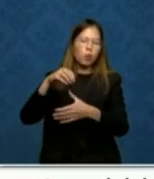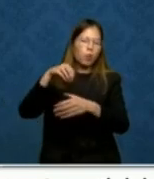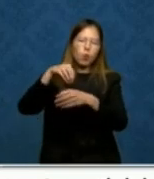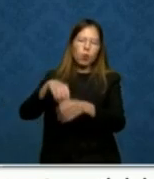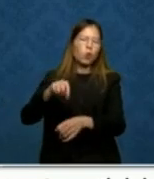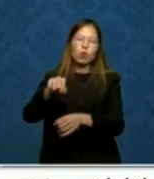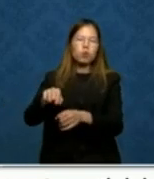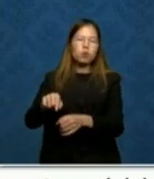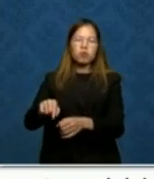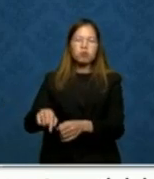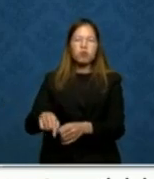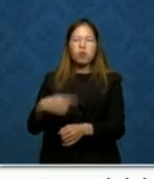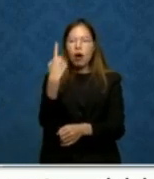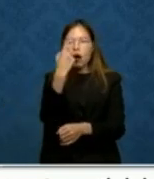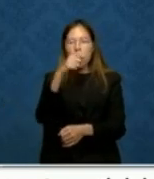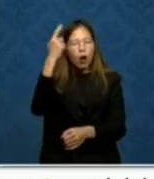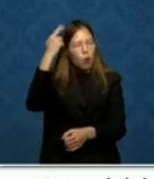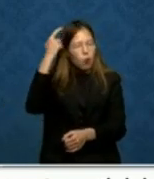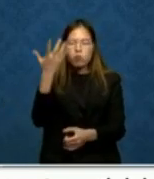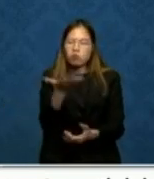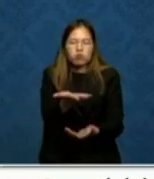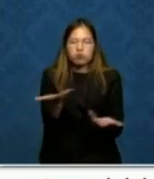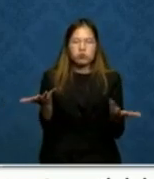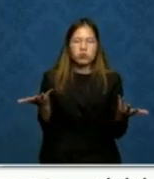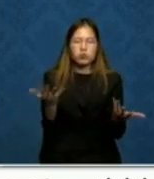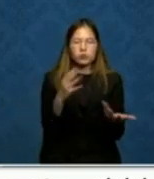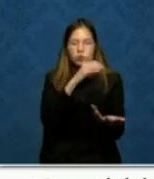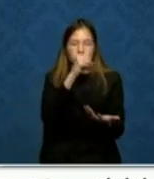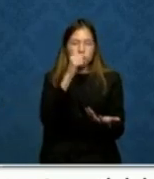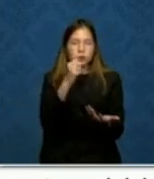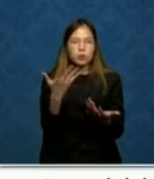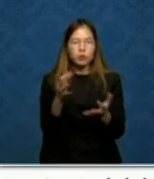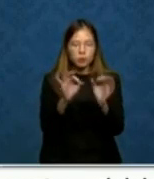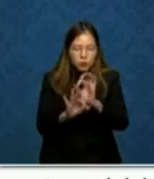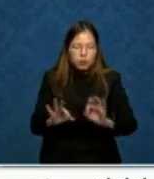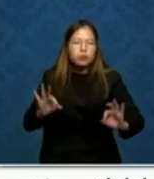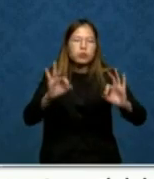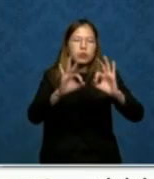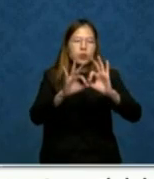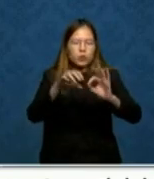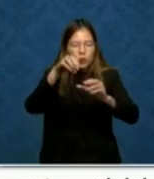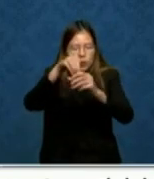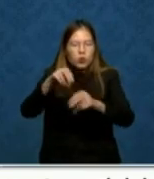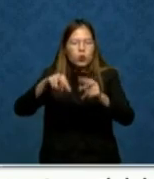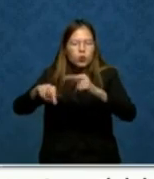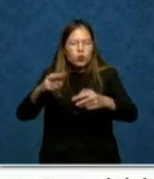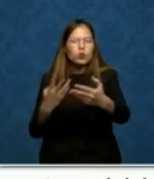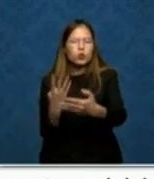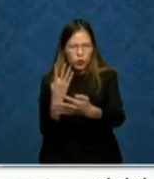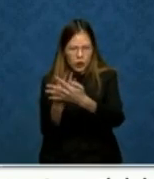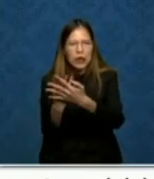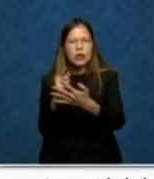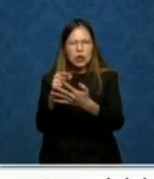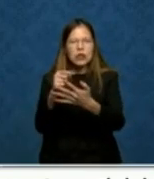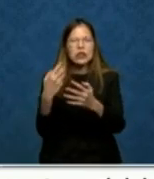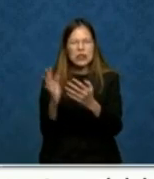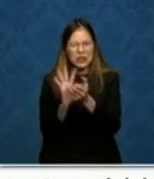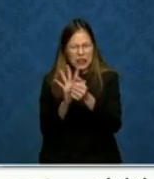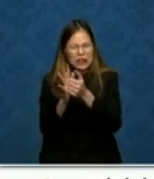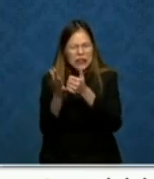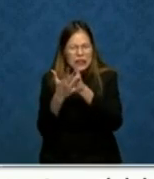ใครรู้มาต่อไปเพราะฉะนั้นนะครับสิ่งสำคัญคือเราต้องคุ้มครองผู้ต้องขังซึ่งถูกล่วงละเมิดทางเพศด้วยเช่นอะ